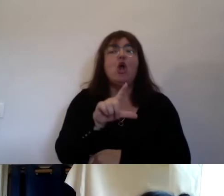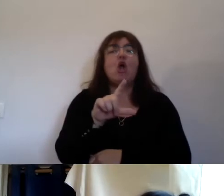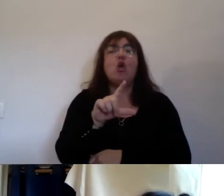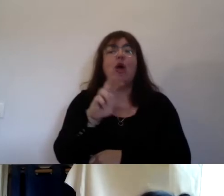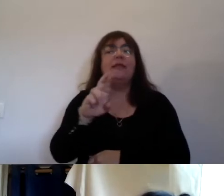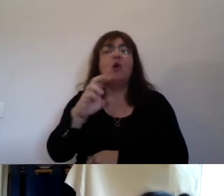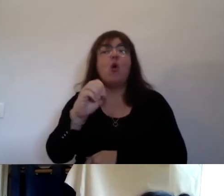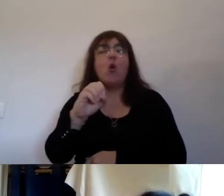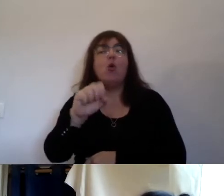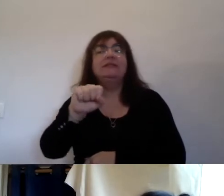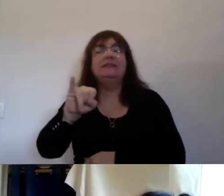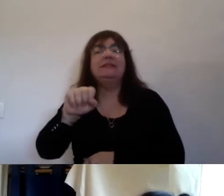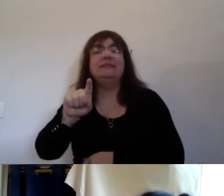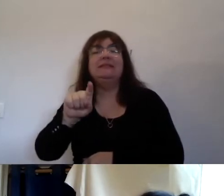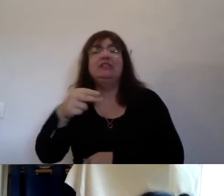Lorraine Rossignol.